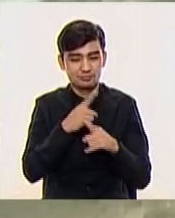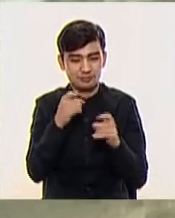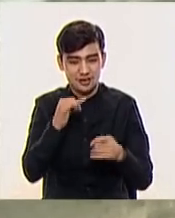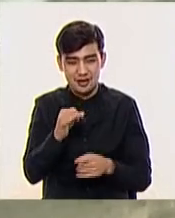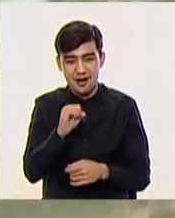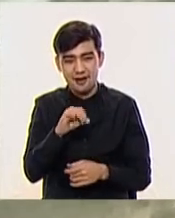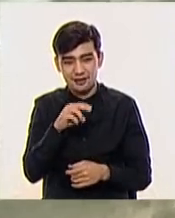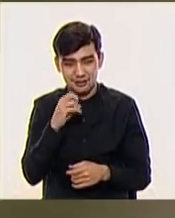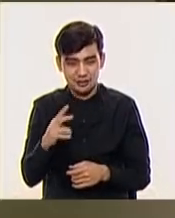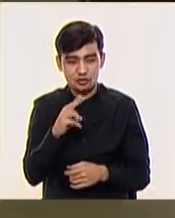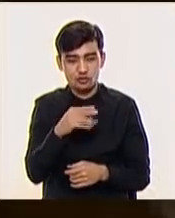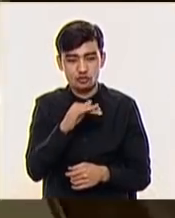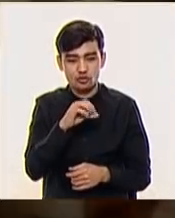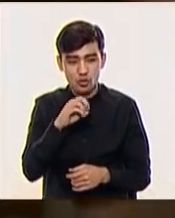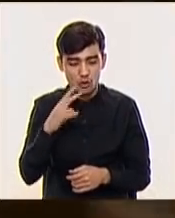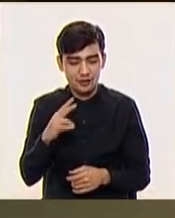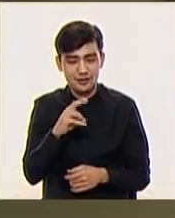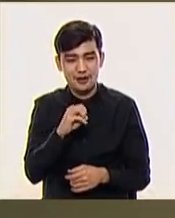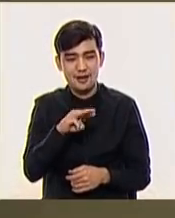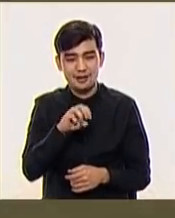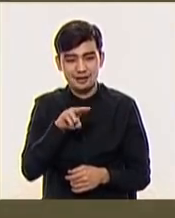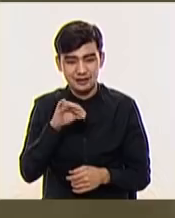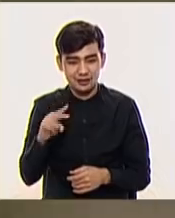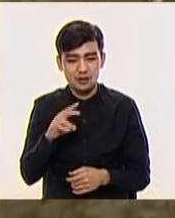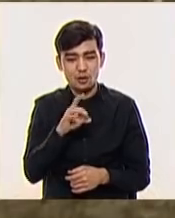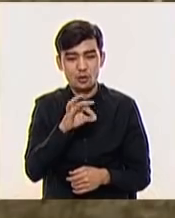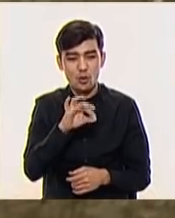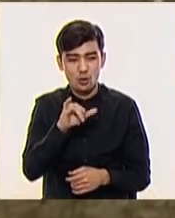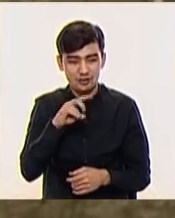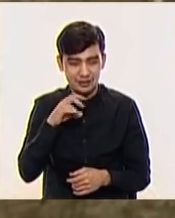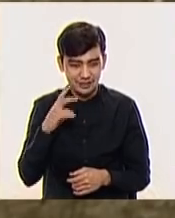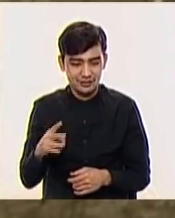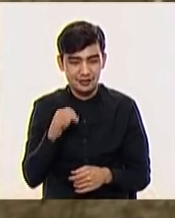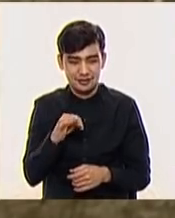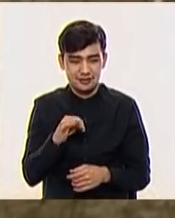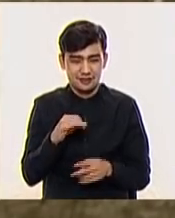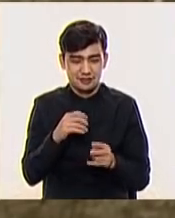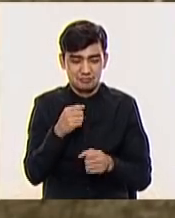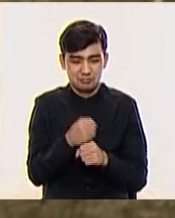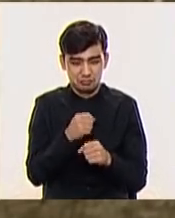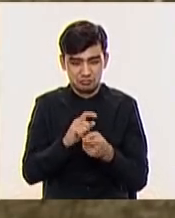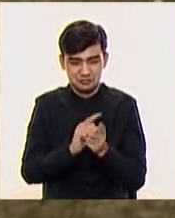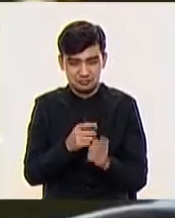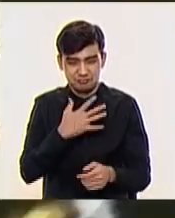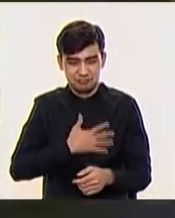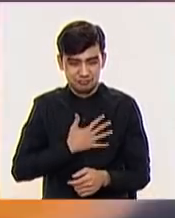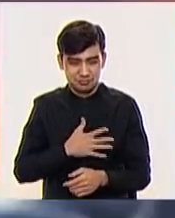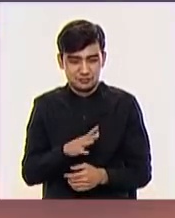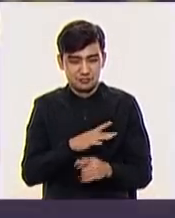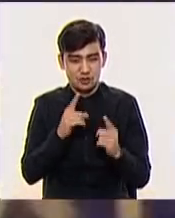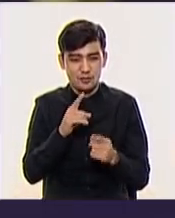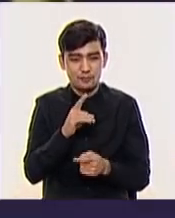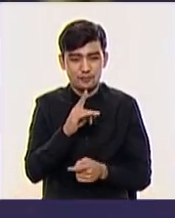Айқын Джоан Кэтлин Роулингнің бестселлерін аударғандарды шашал десе бас алатын мамандар деп сынады.